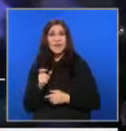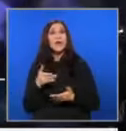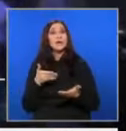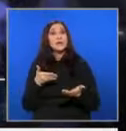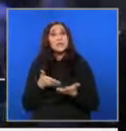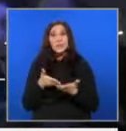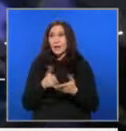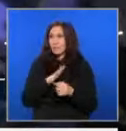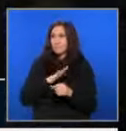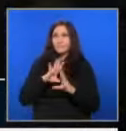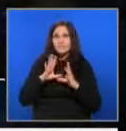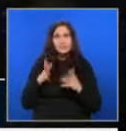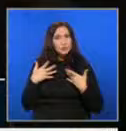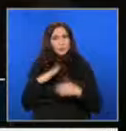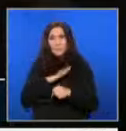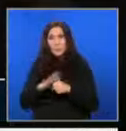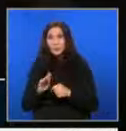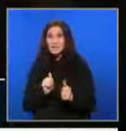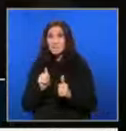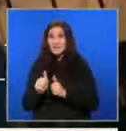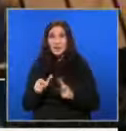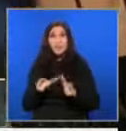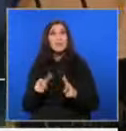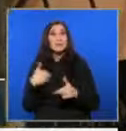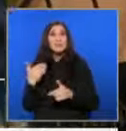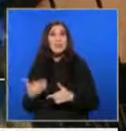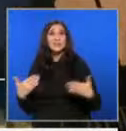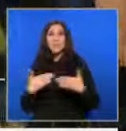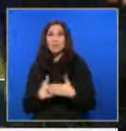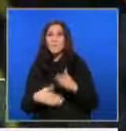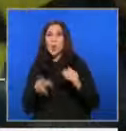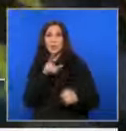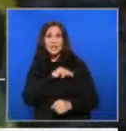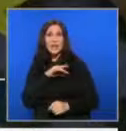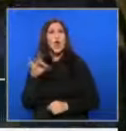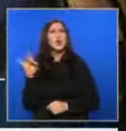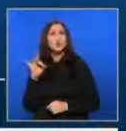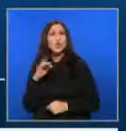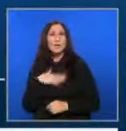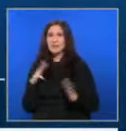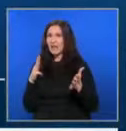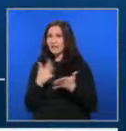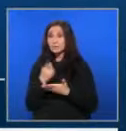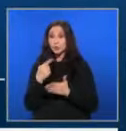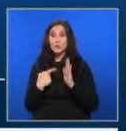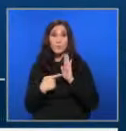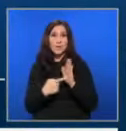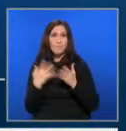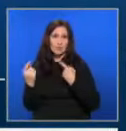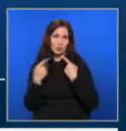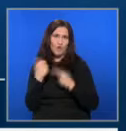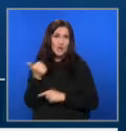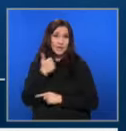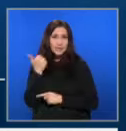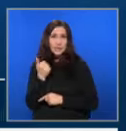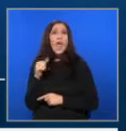бъде символиката пълна, те изпревариха точно Милан след снощи по титли, като русонерите остават с 19. По този показател безусловен